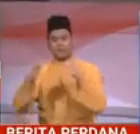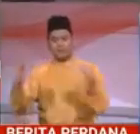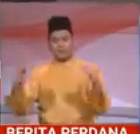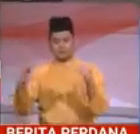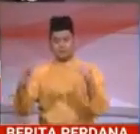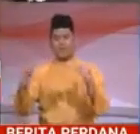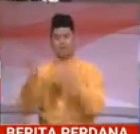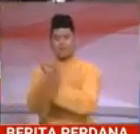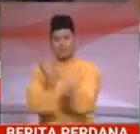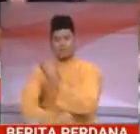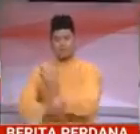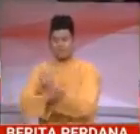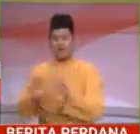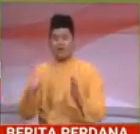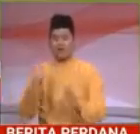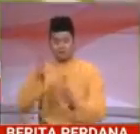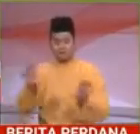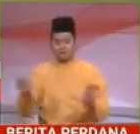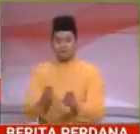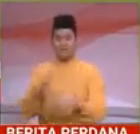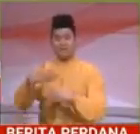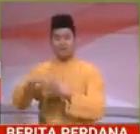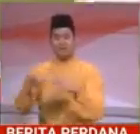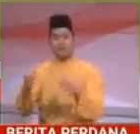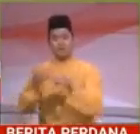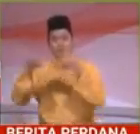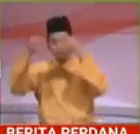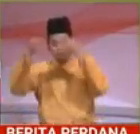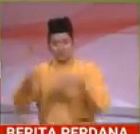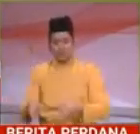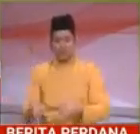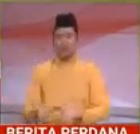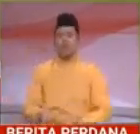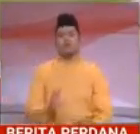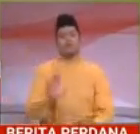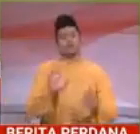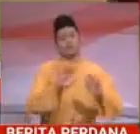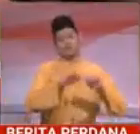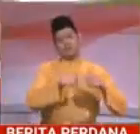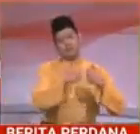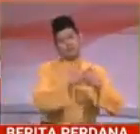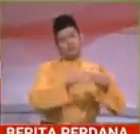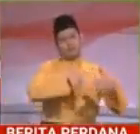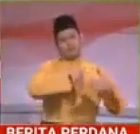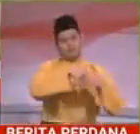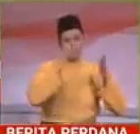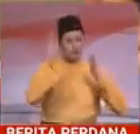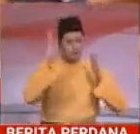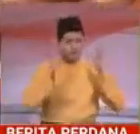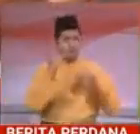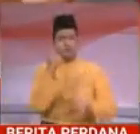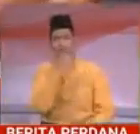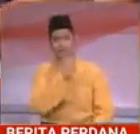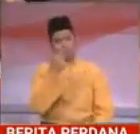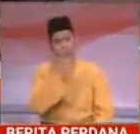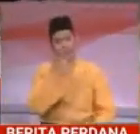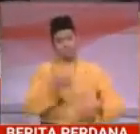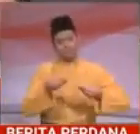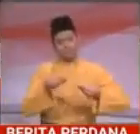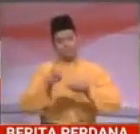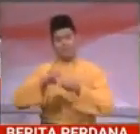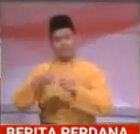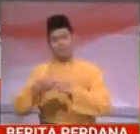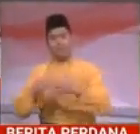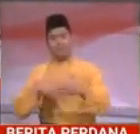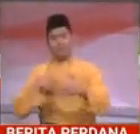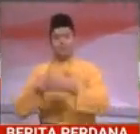akan dibuat berdasarkan keputusan tersebut FM tidak mau mengeruhkan lagi keadaan dan tidak akan membuat sebarang ulasan sehingga